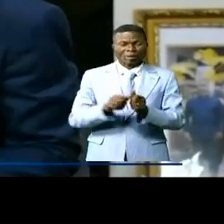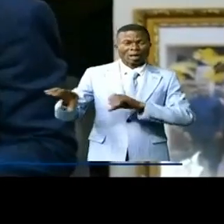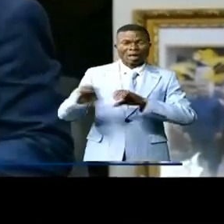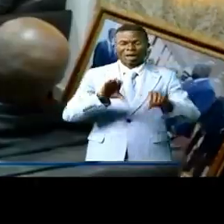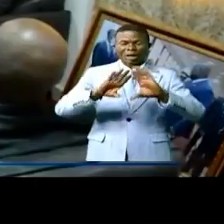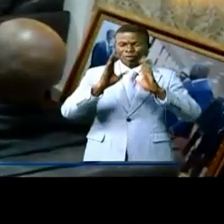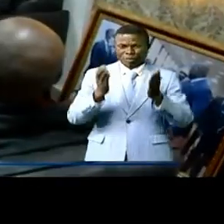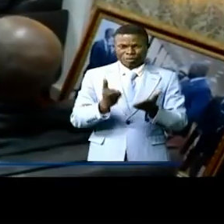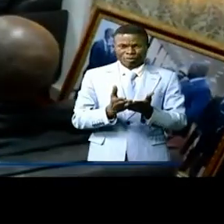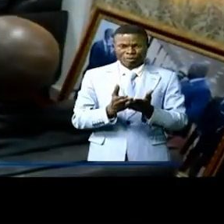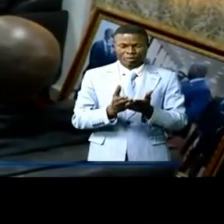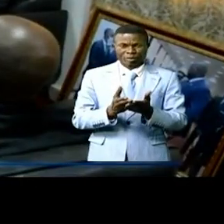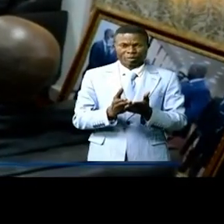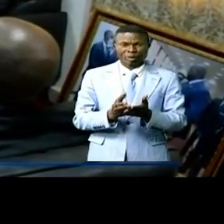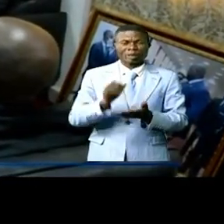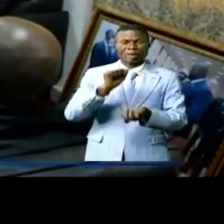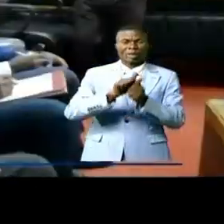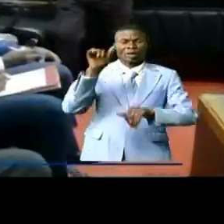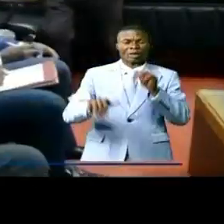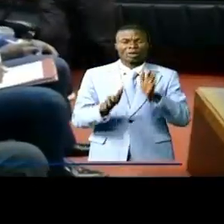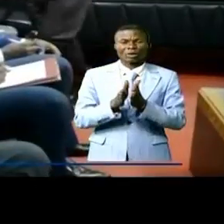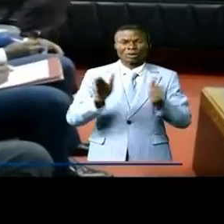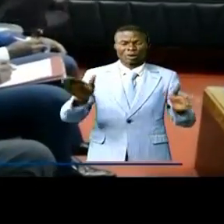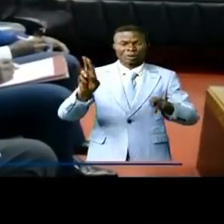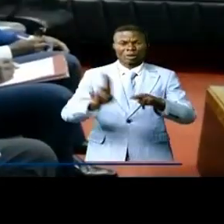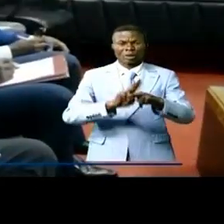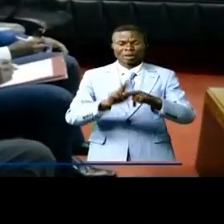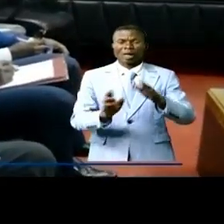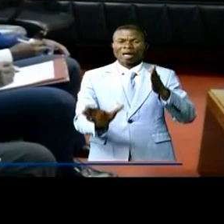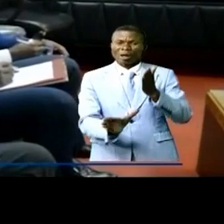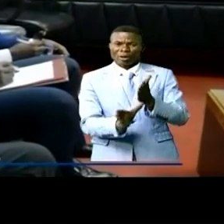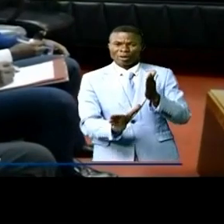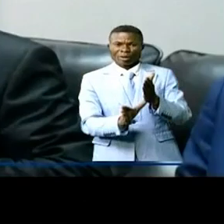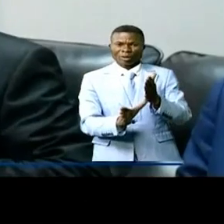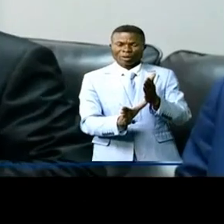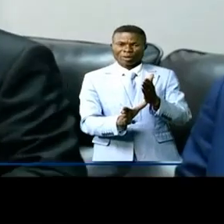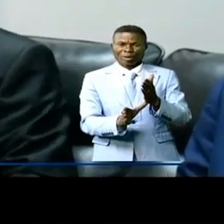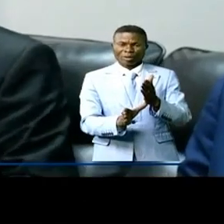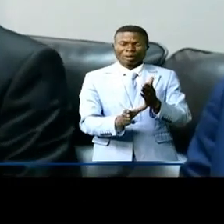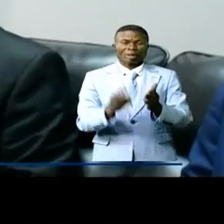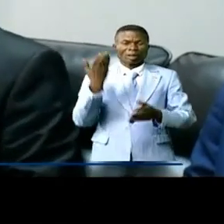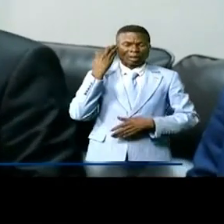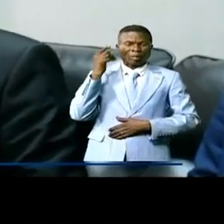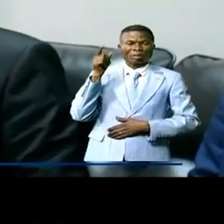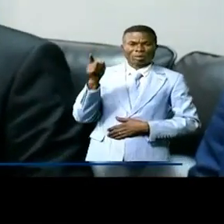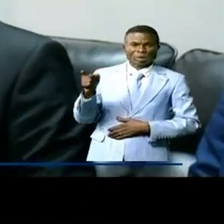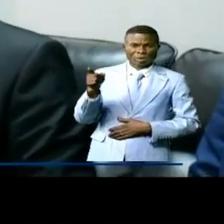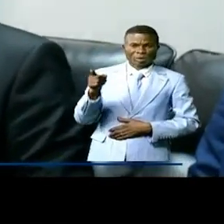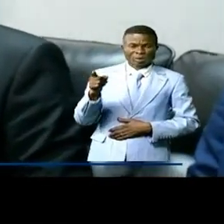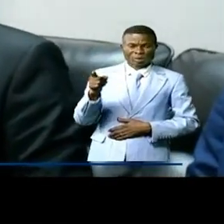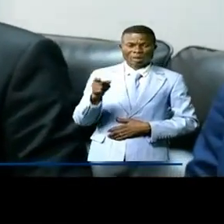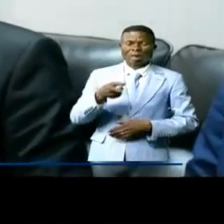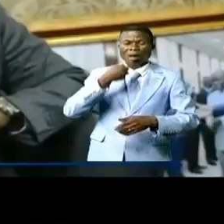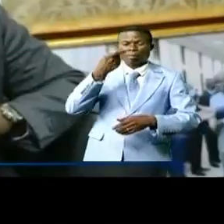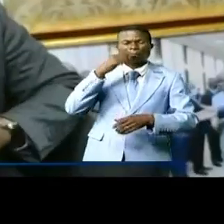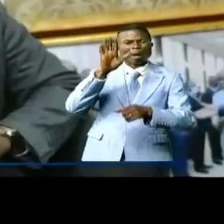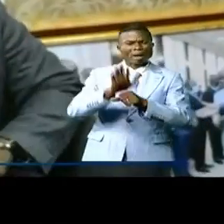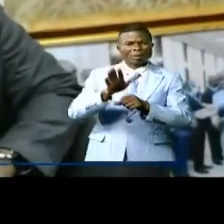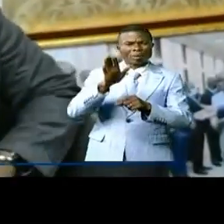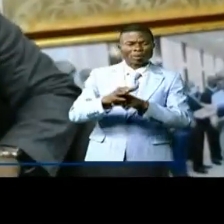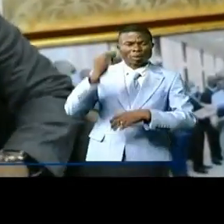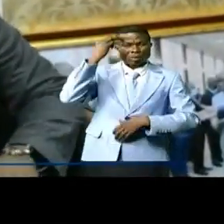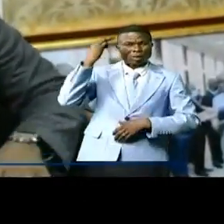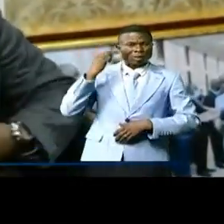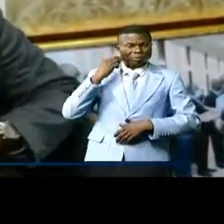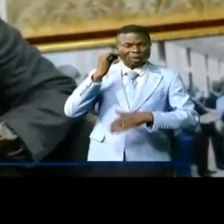propos des sociétés l'exécutif adjoint à montceau eduardo qui a longuement discuté avec le ministre de